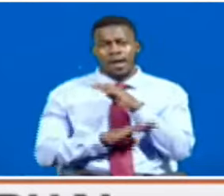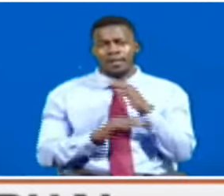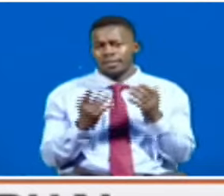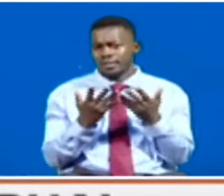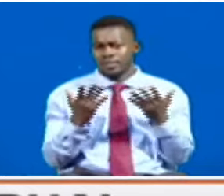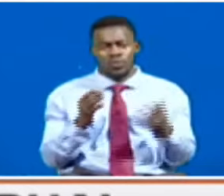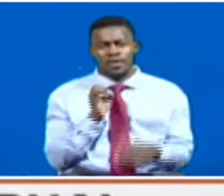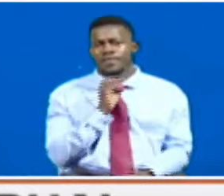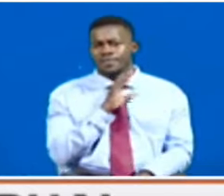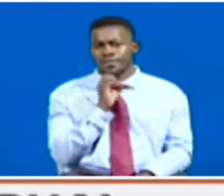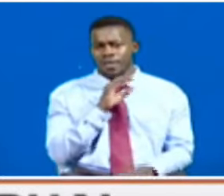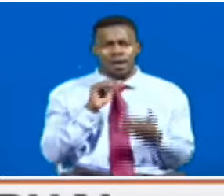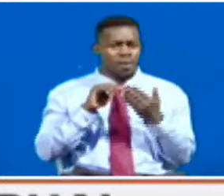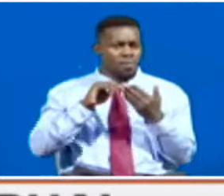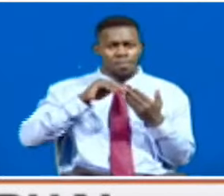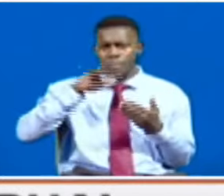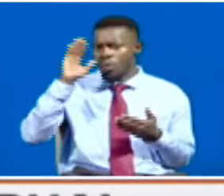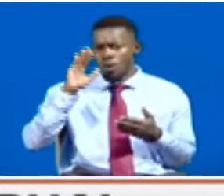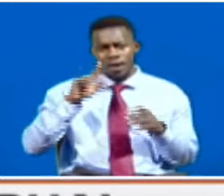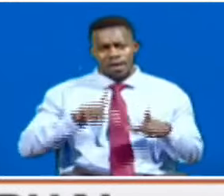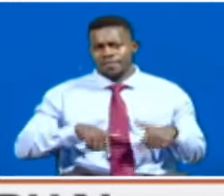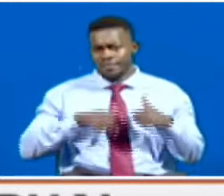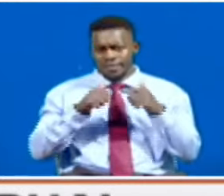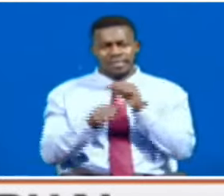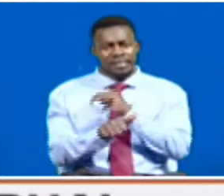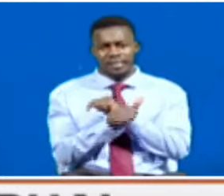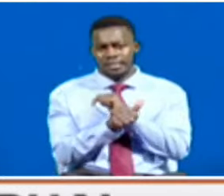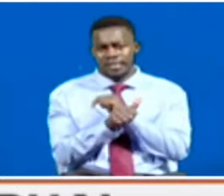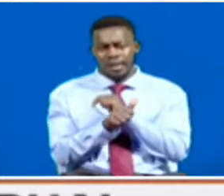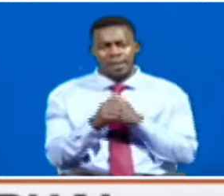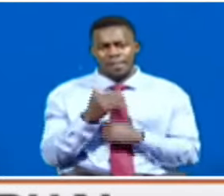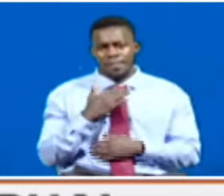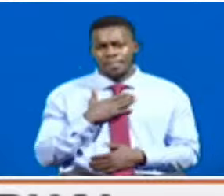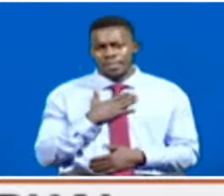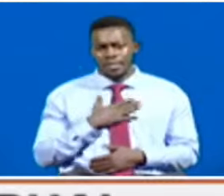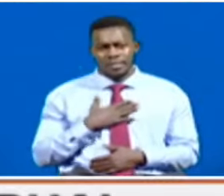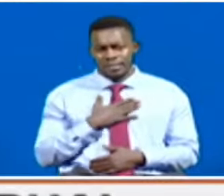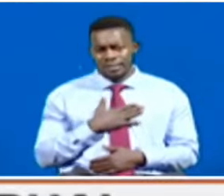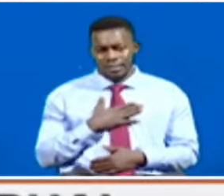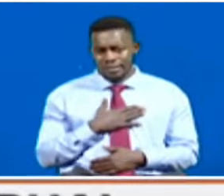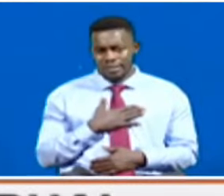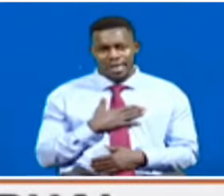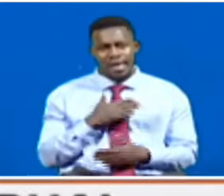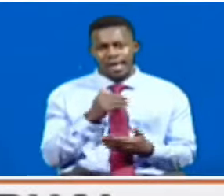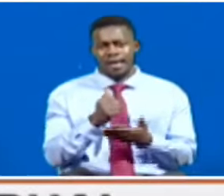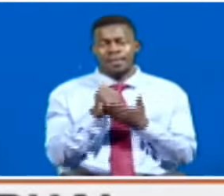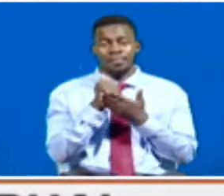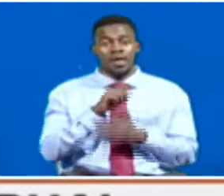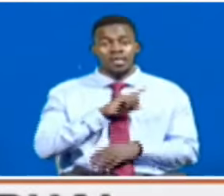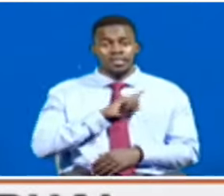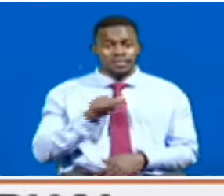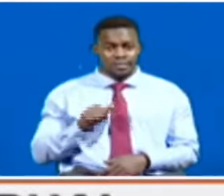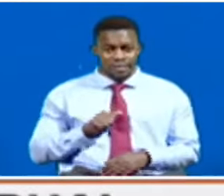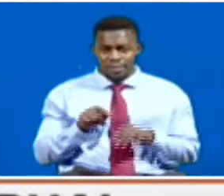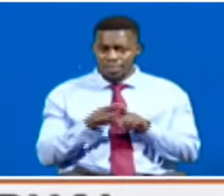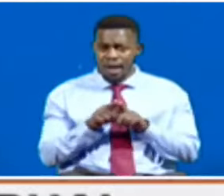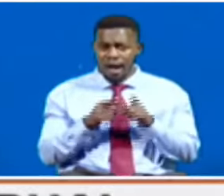tunahofia hata tukiona maisha yetu iko hatarini. Tunaomba waturudishe kwa shamba yetu vile walitangaza,